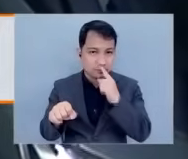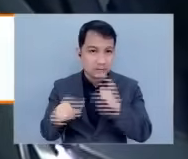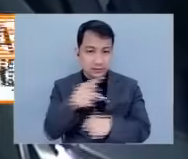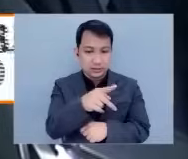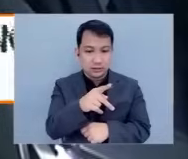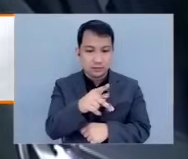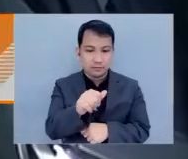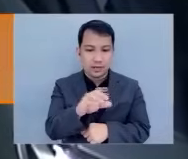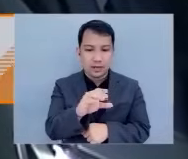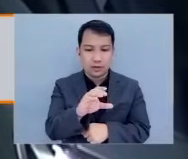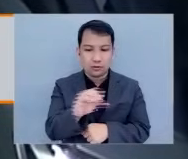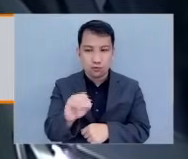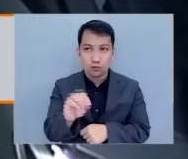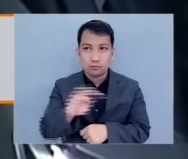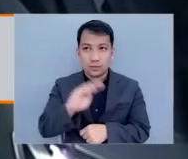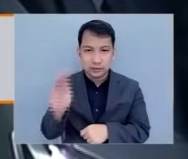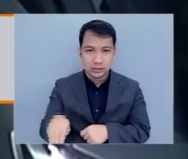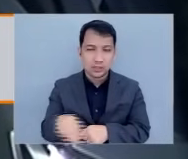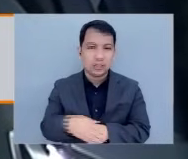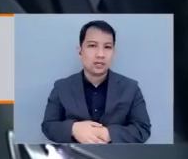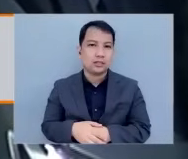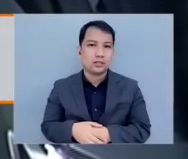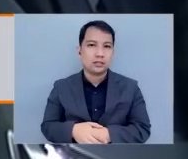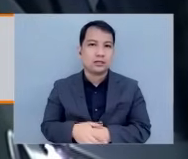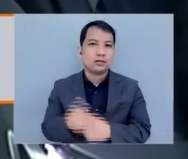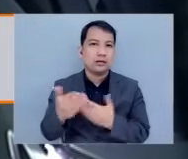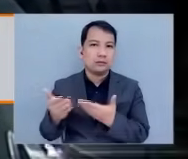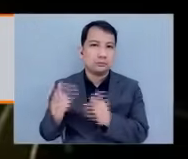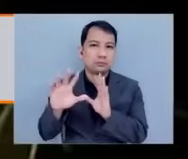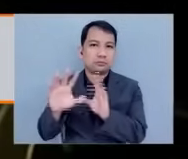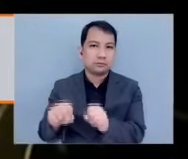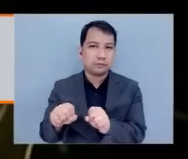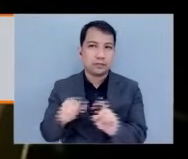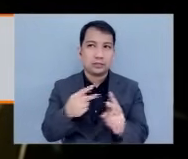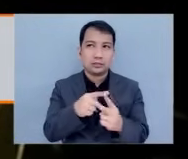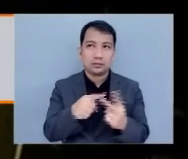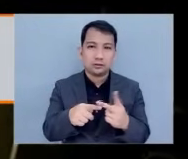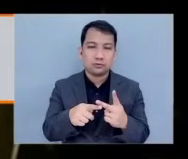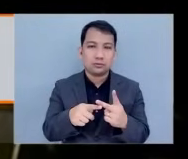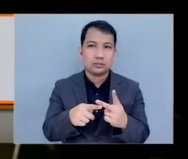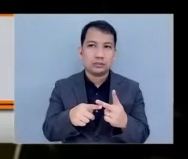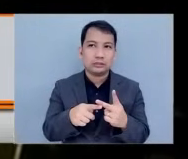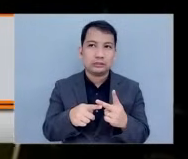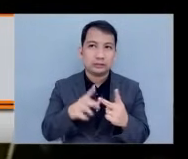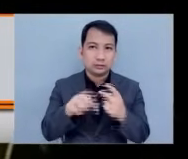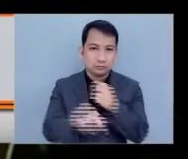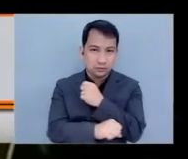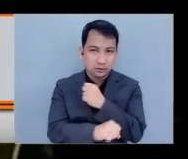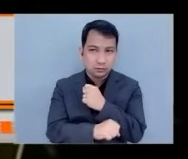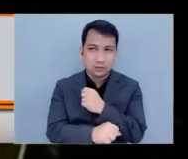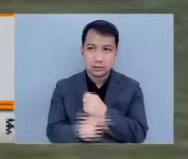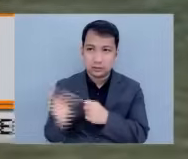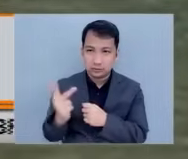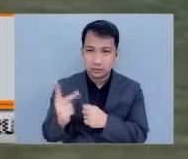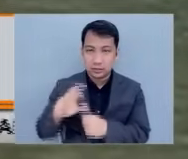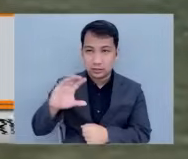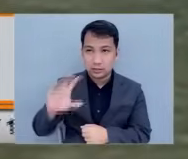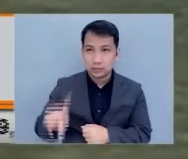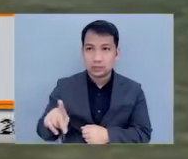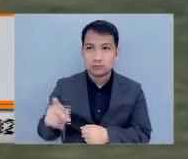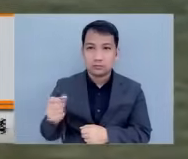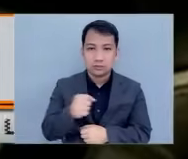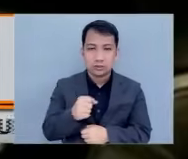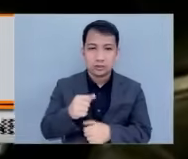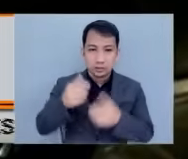Di kalayuan sa lugar, nasakote na rin nila ang dalawang kawatan. Nabawi mula sa dalawa ang cellphone ng biktima, mga helmet